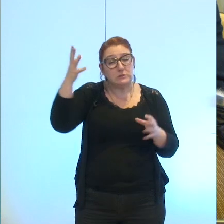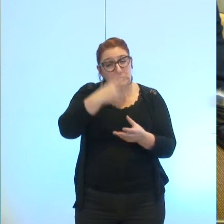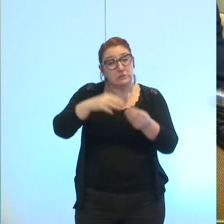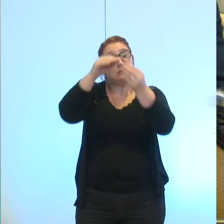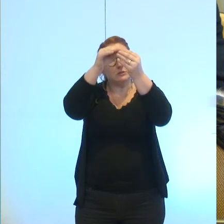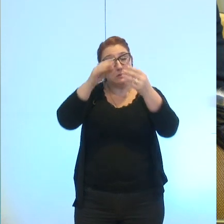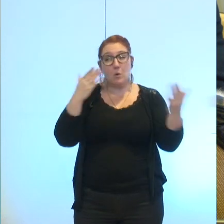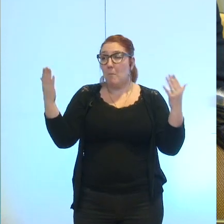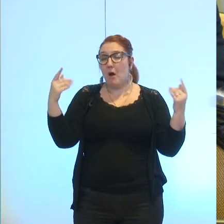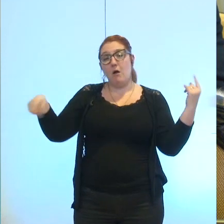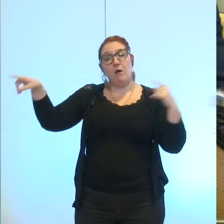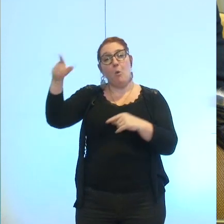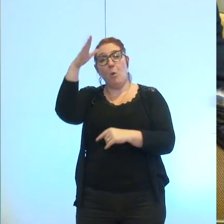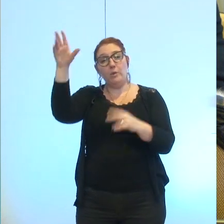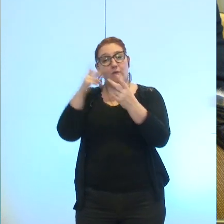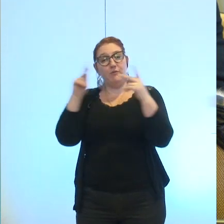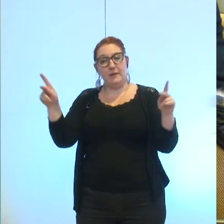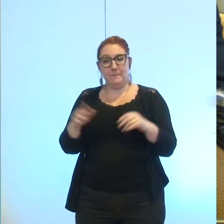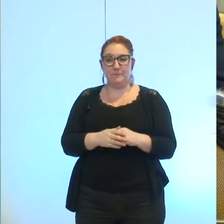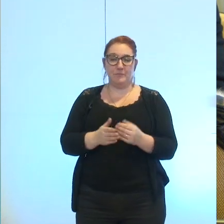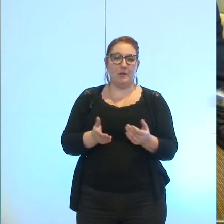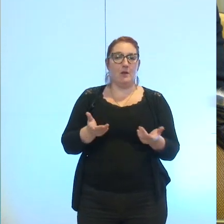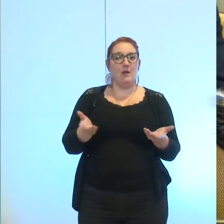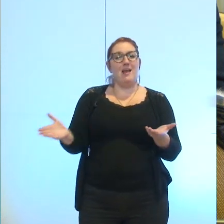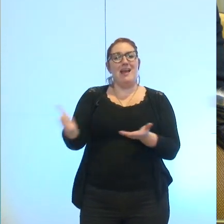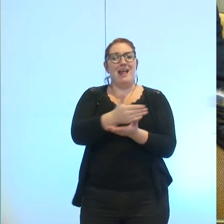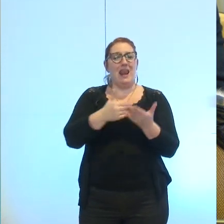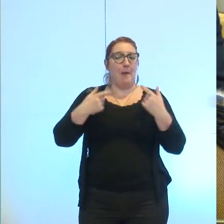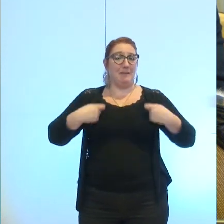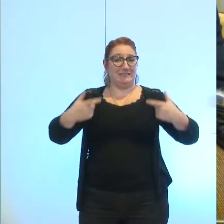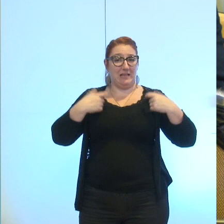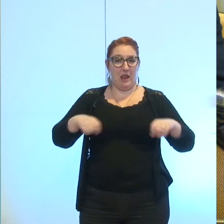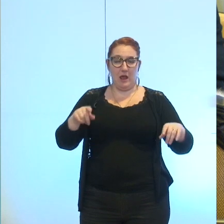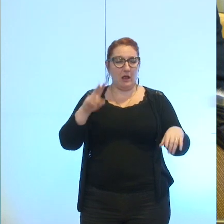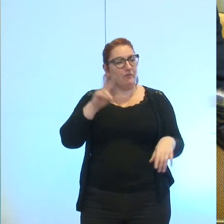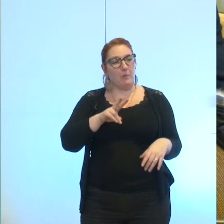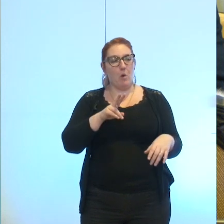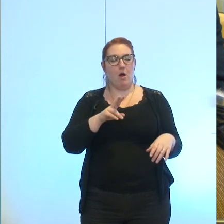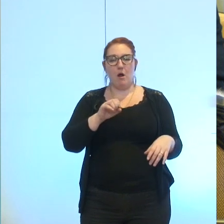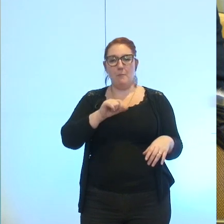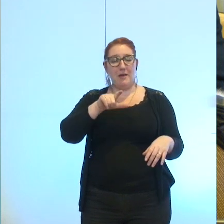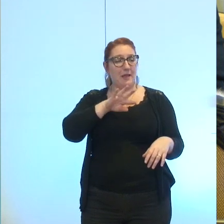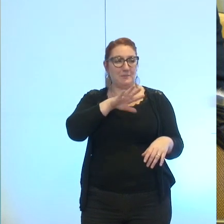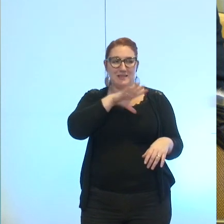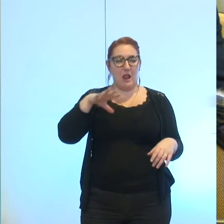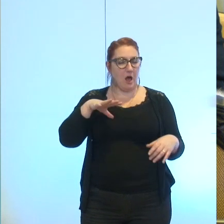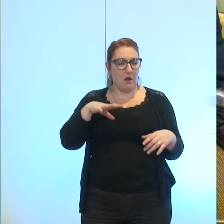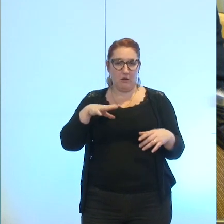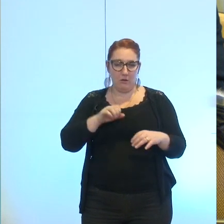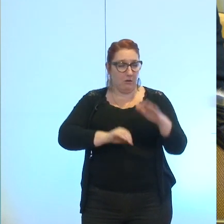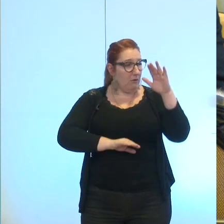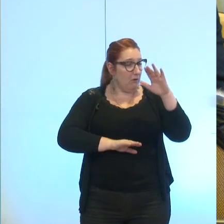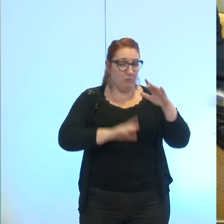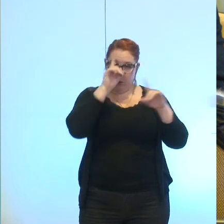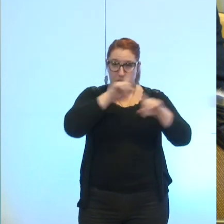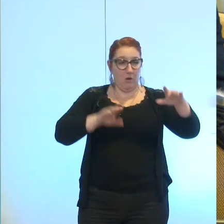comparable la masse salariale et là aussi je vais être en désaccord avec Madame Salah elle explose alors qu'un service entier a été transféré à la Métro elle